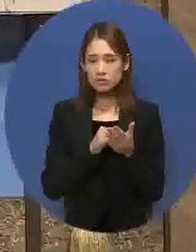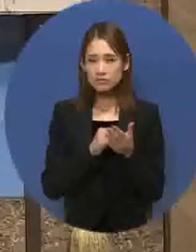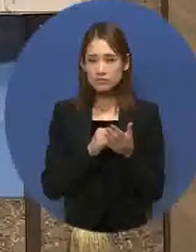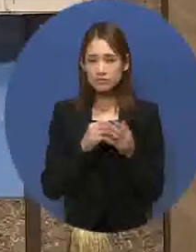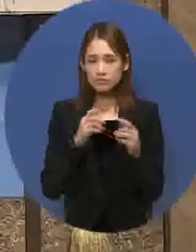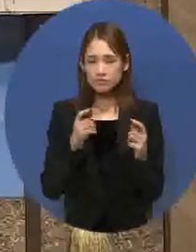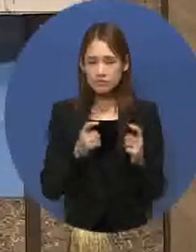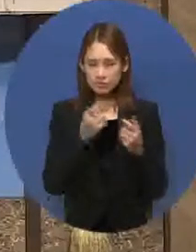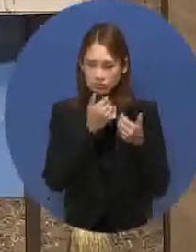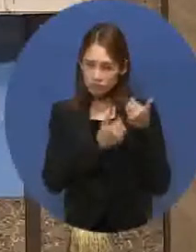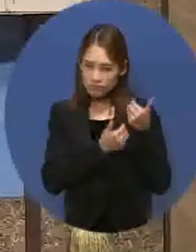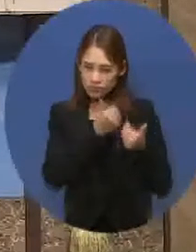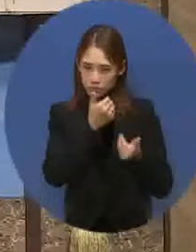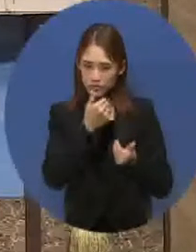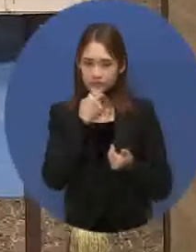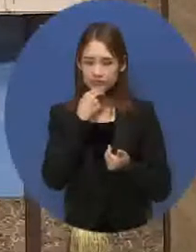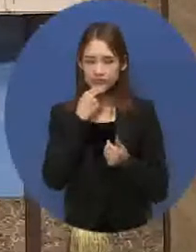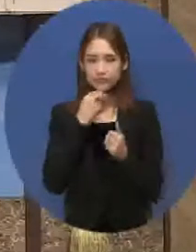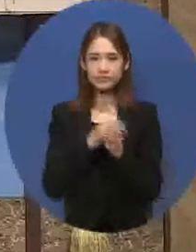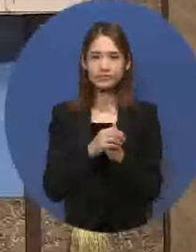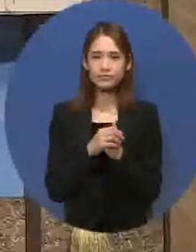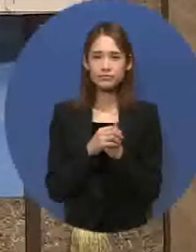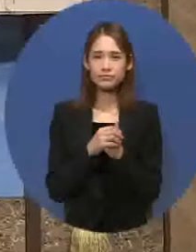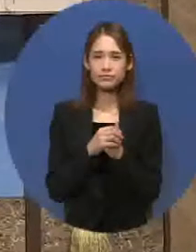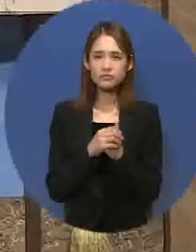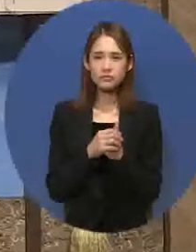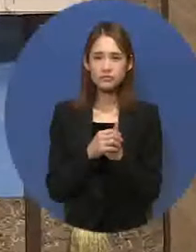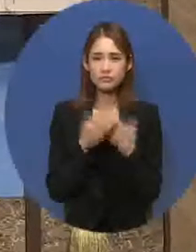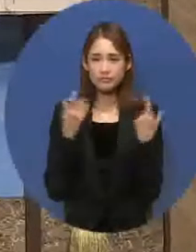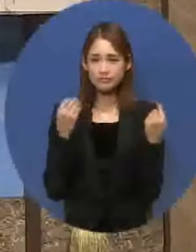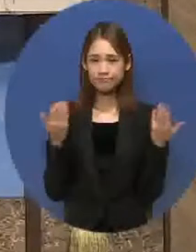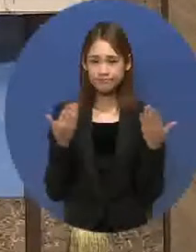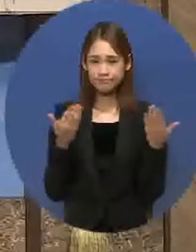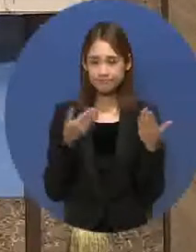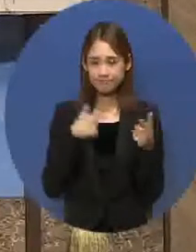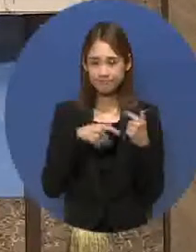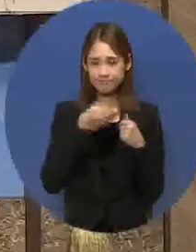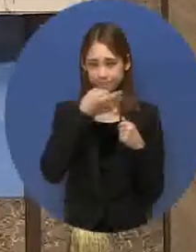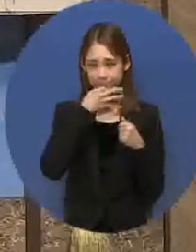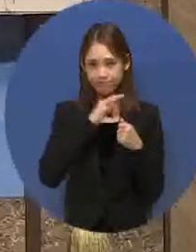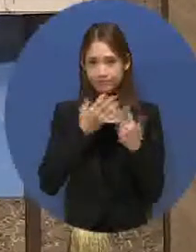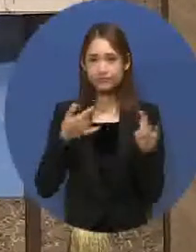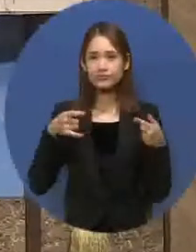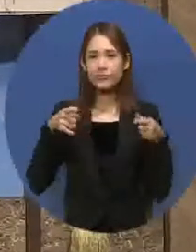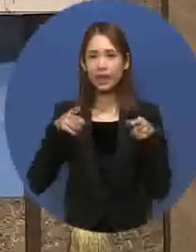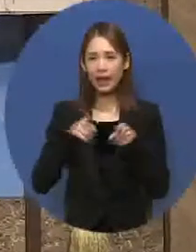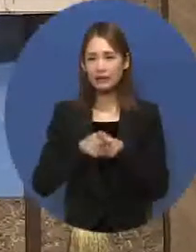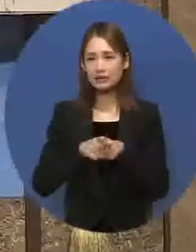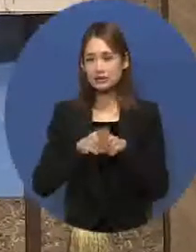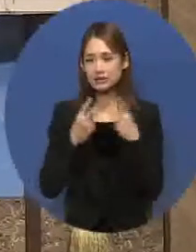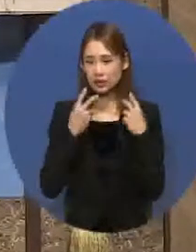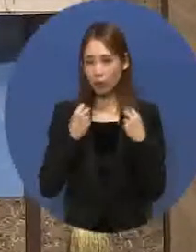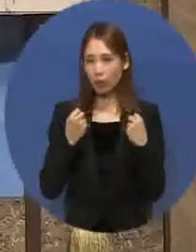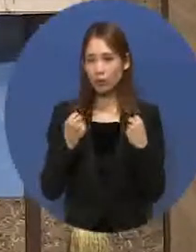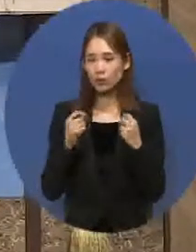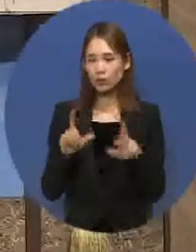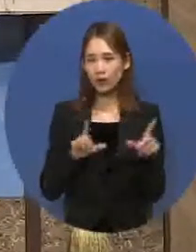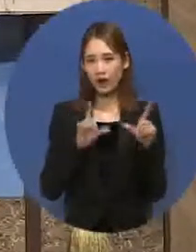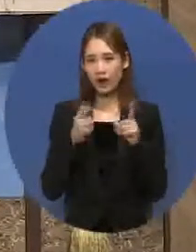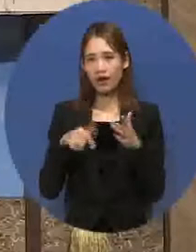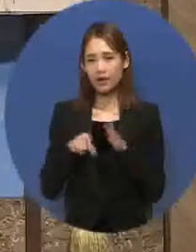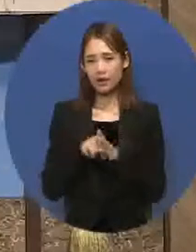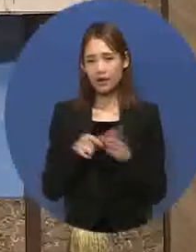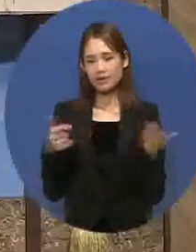전혀 없습니다. 네. 그래서 그런 일들을 효과적으로 공존하는 그런